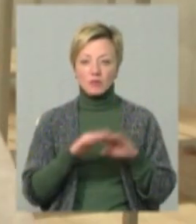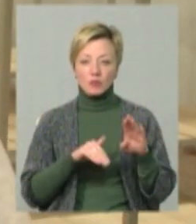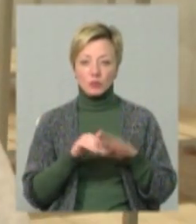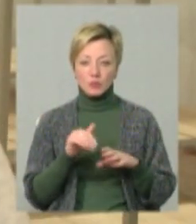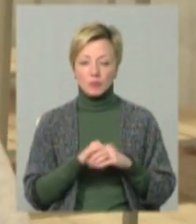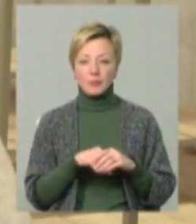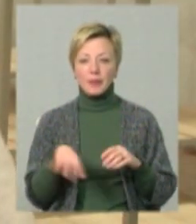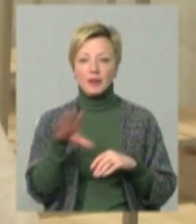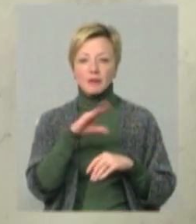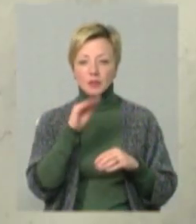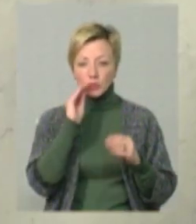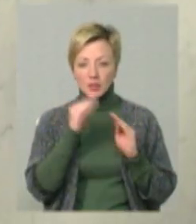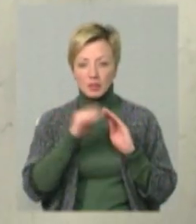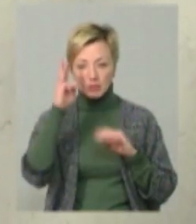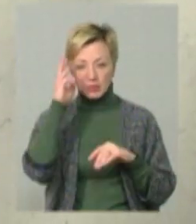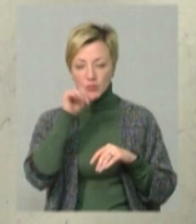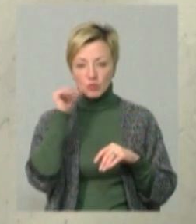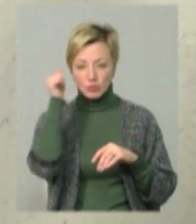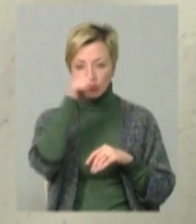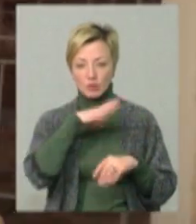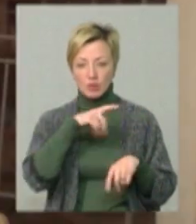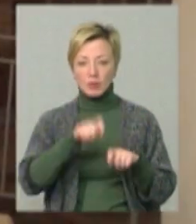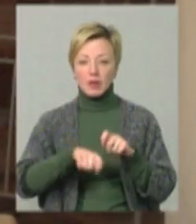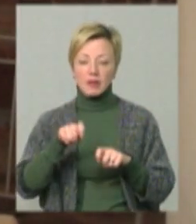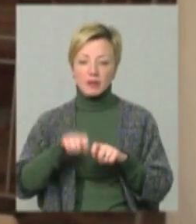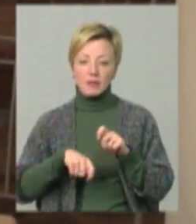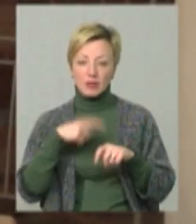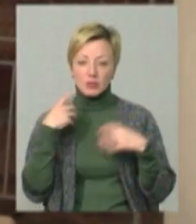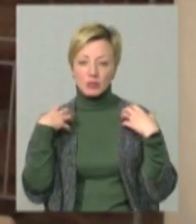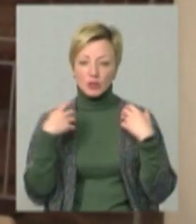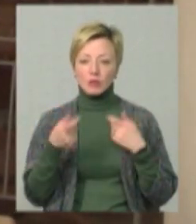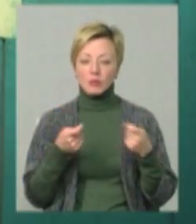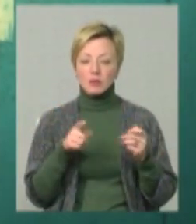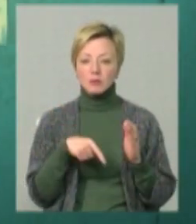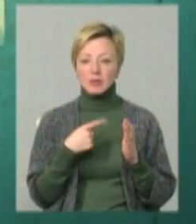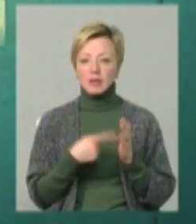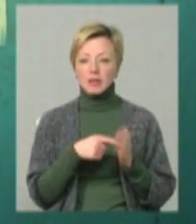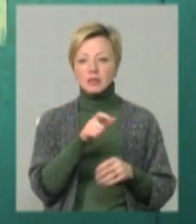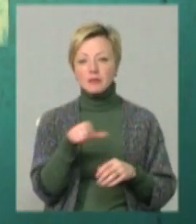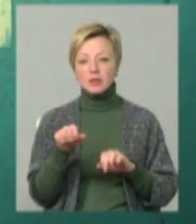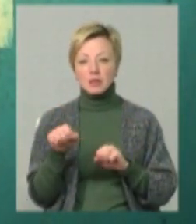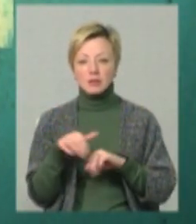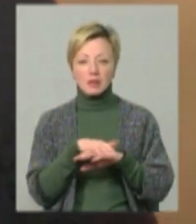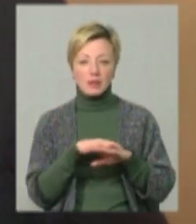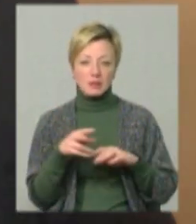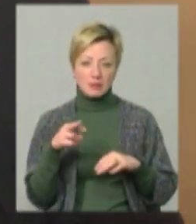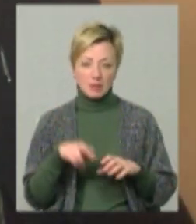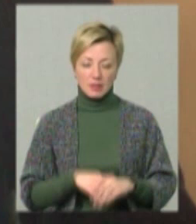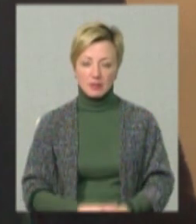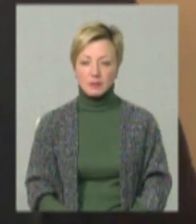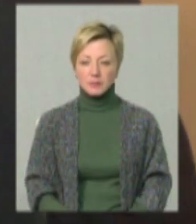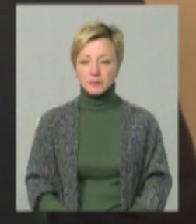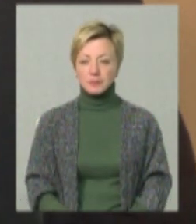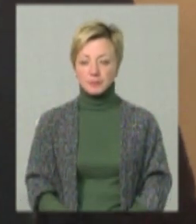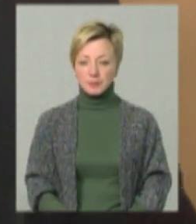каже Тамара Газда. Усі укриття в Хмельницькому минулого року були перевірені, розповідає начальник управління з питань цивільного захисту населення і охорони праці